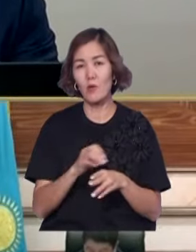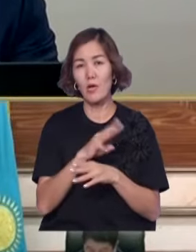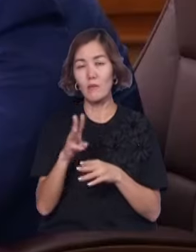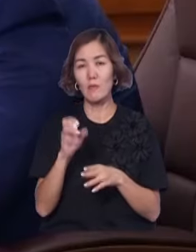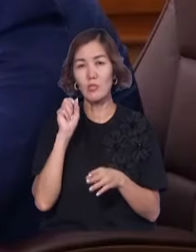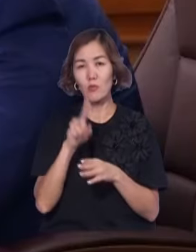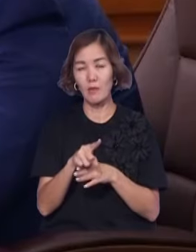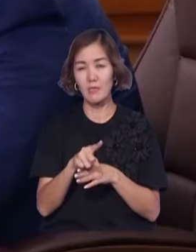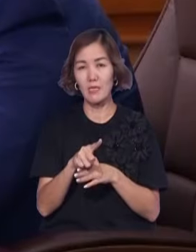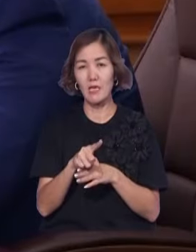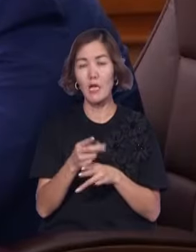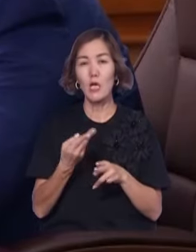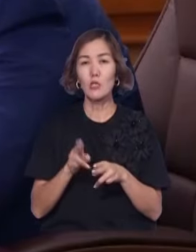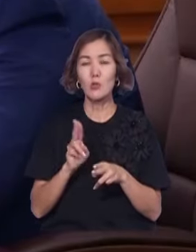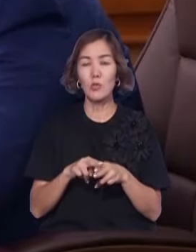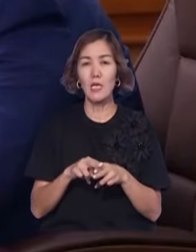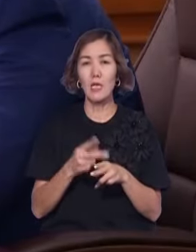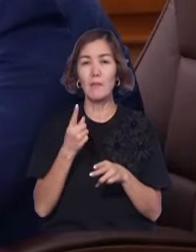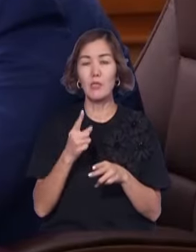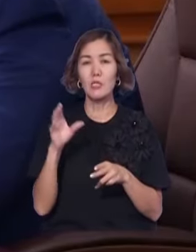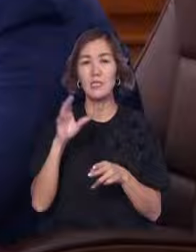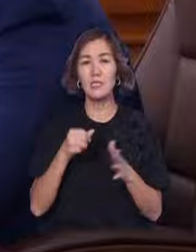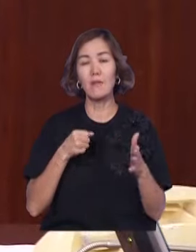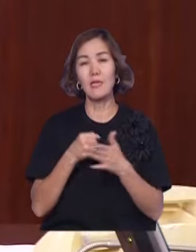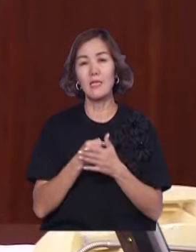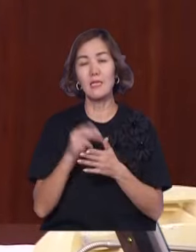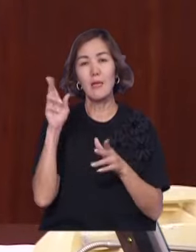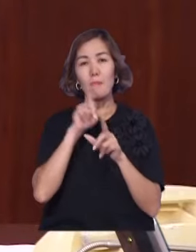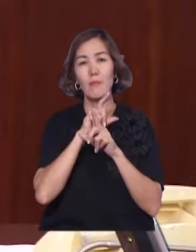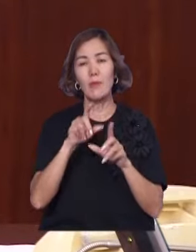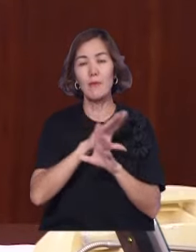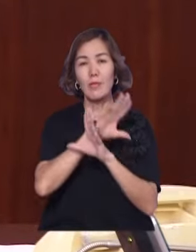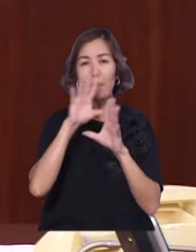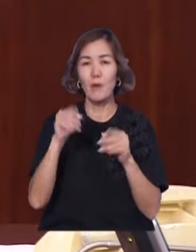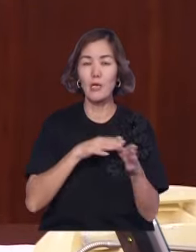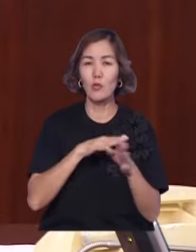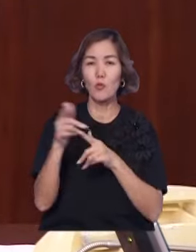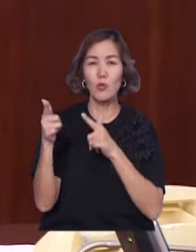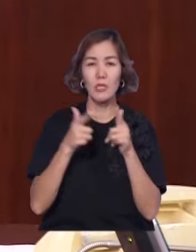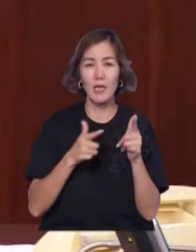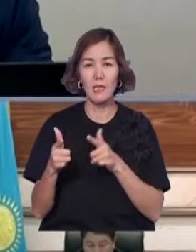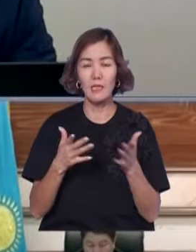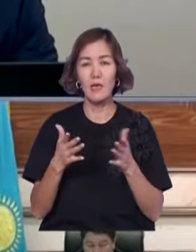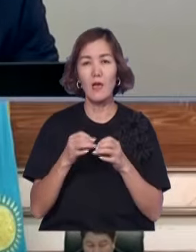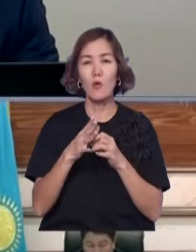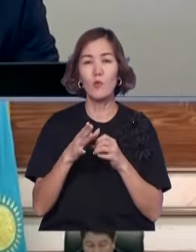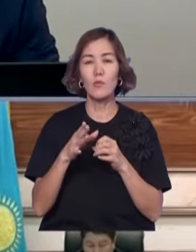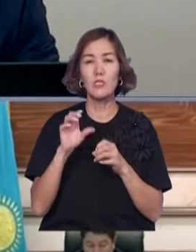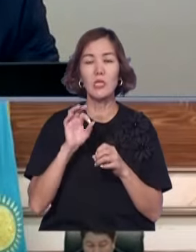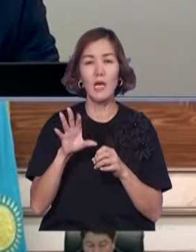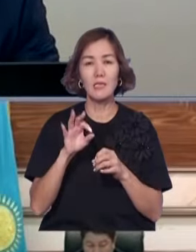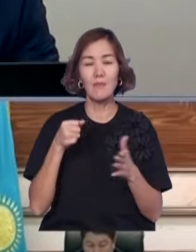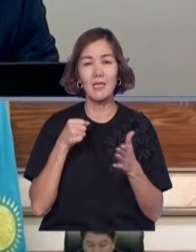қамтамасыз етуді тапсырды. Сондай-ақ, 1 қыркүйекке дейін білім беру нысандарының толық дайындығын, ал 15 қазанға